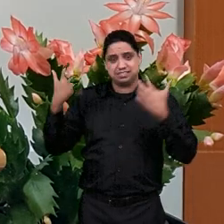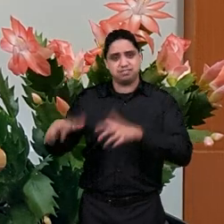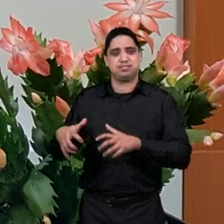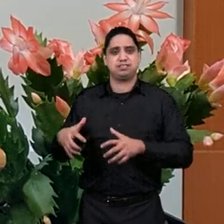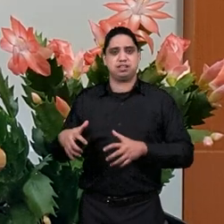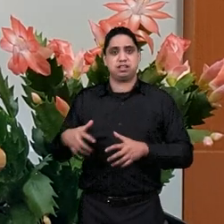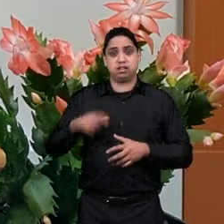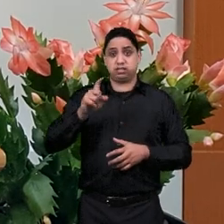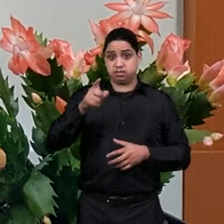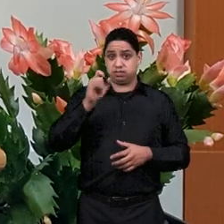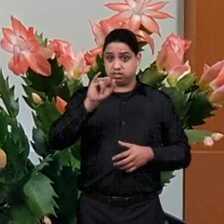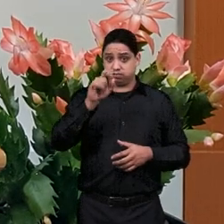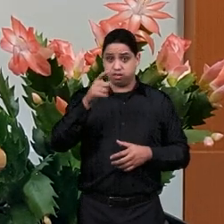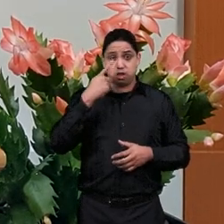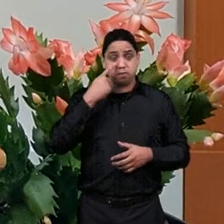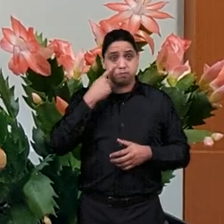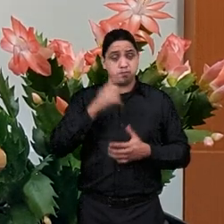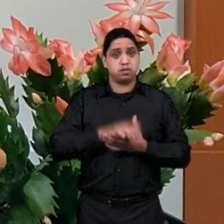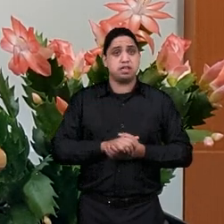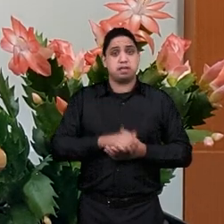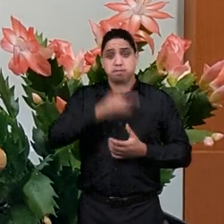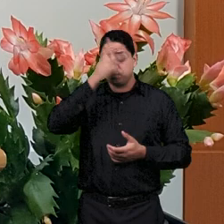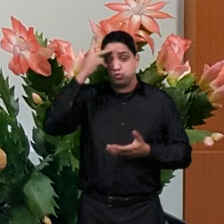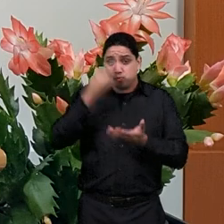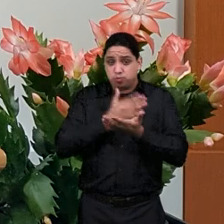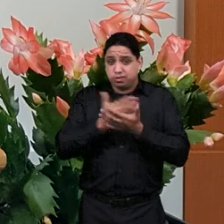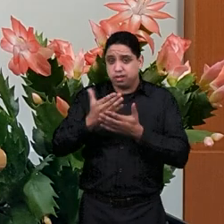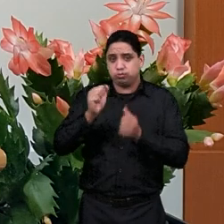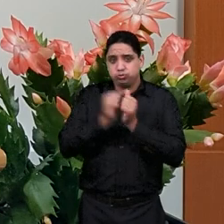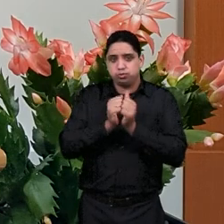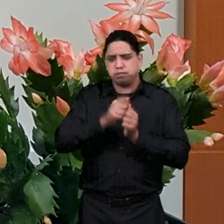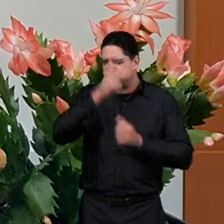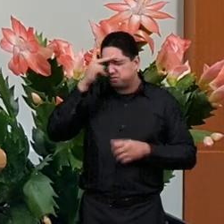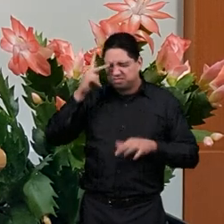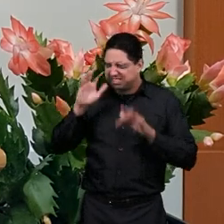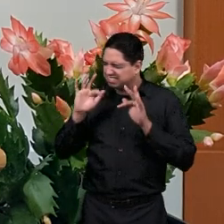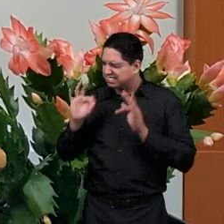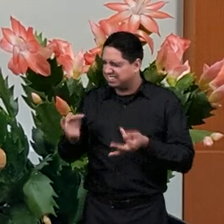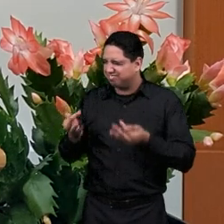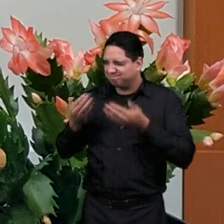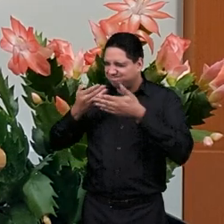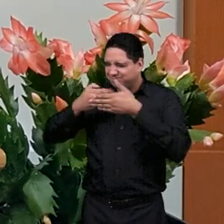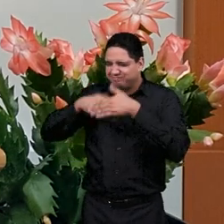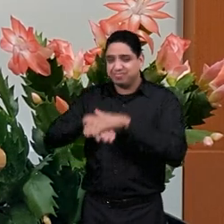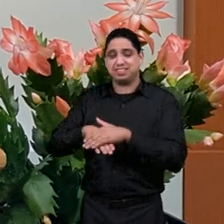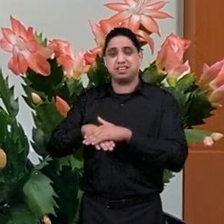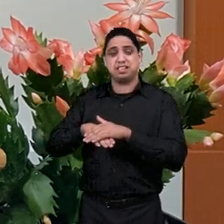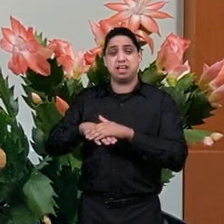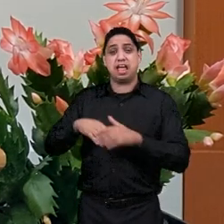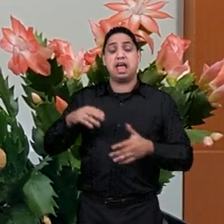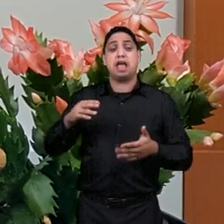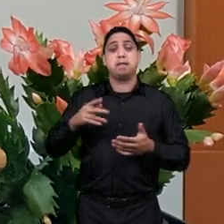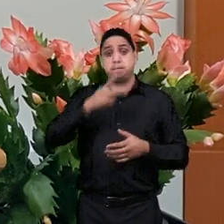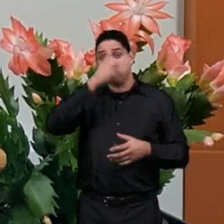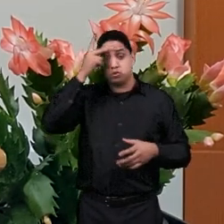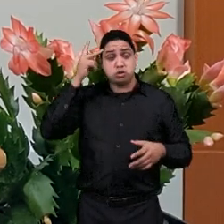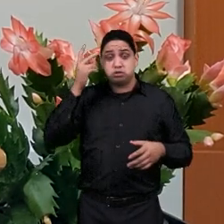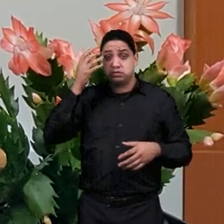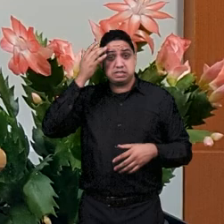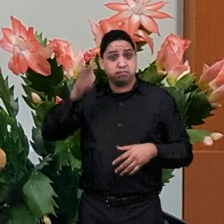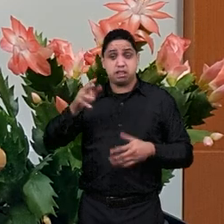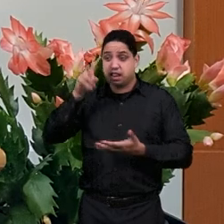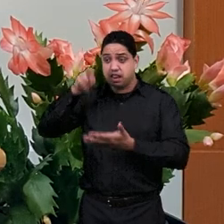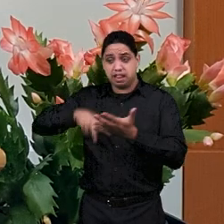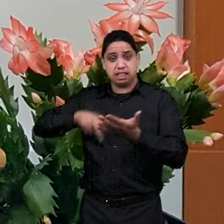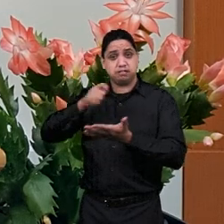qui ont commencé à travailler avec nous, des hommes simples, des hommes presque analphabètes. Nous avons eu plusieurs, quelques-uns